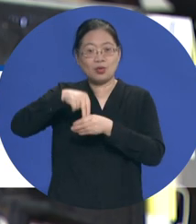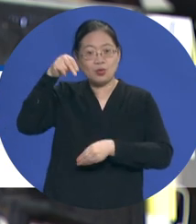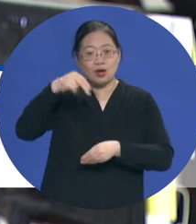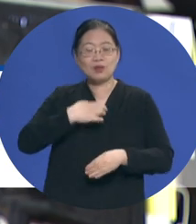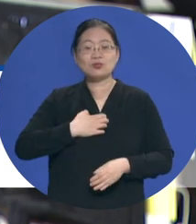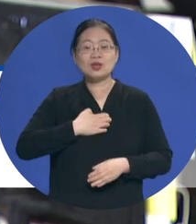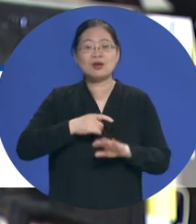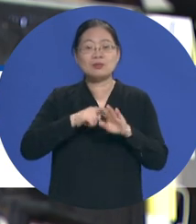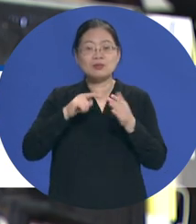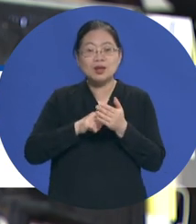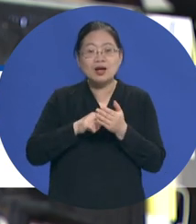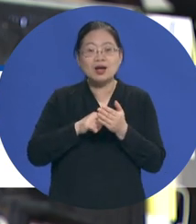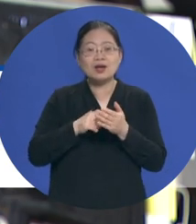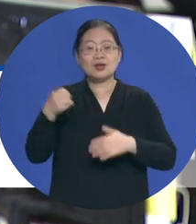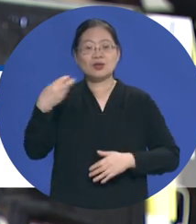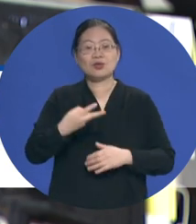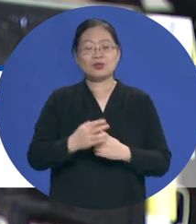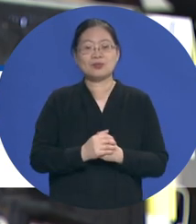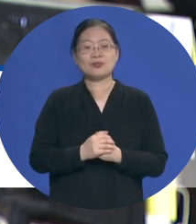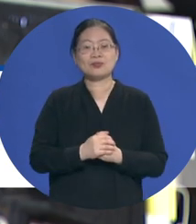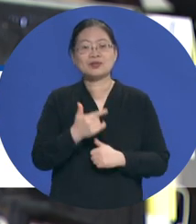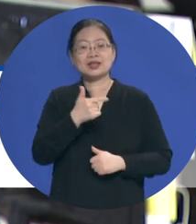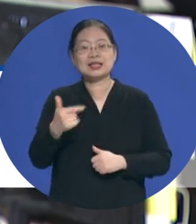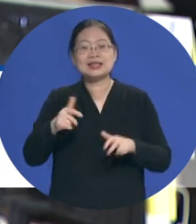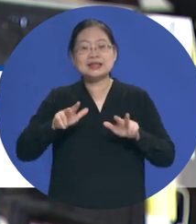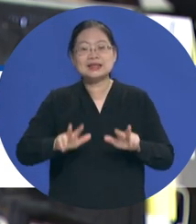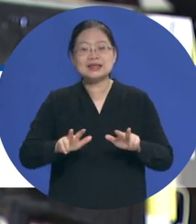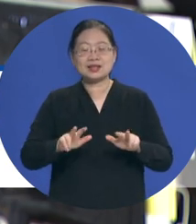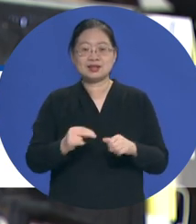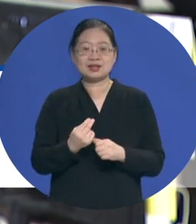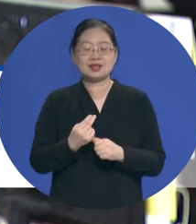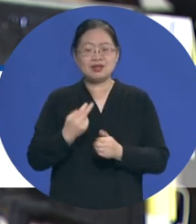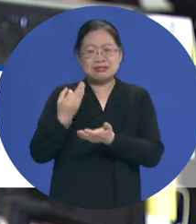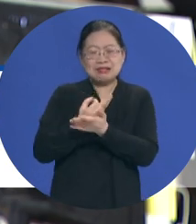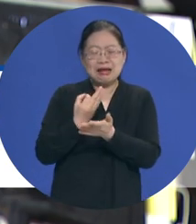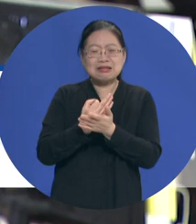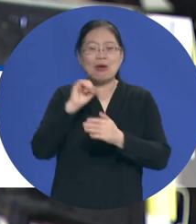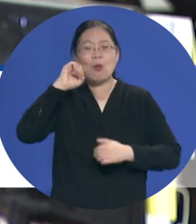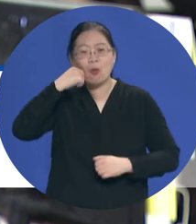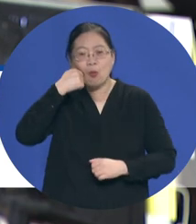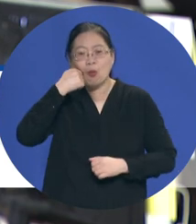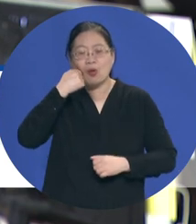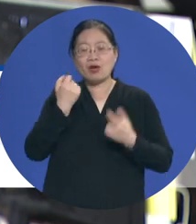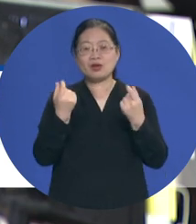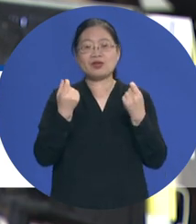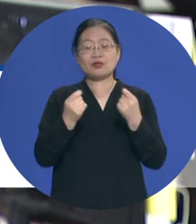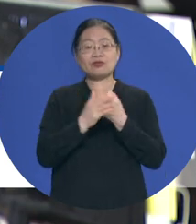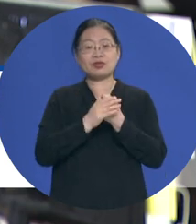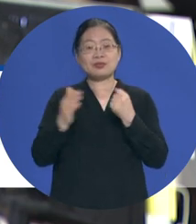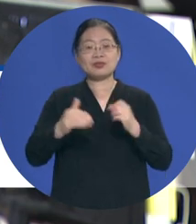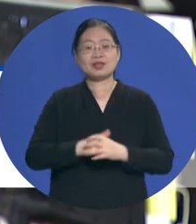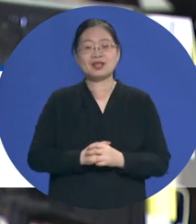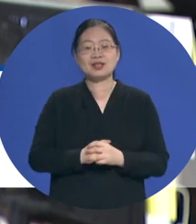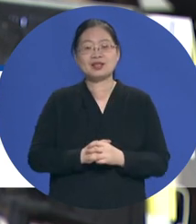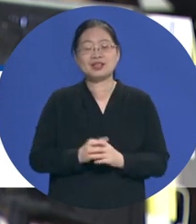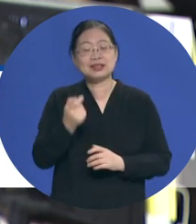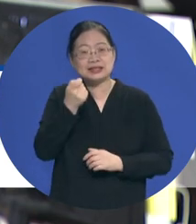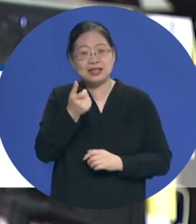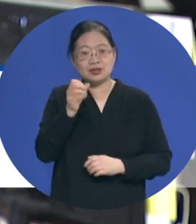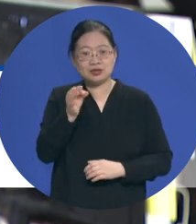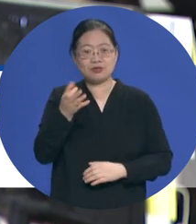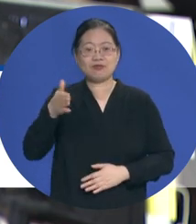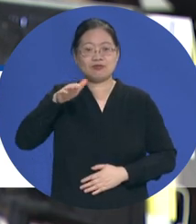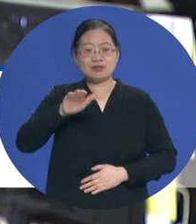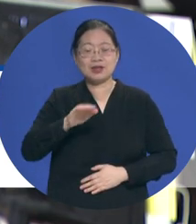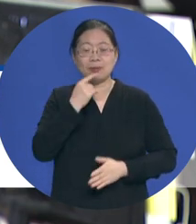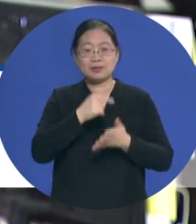있는 불안한 마음, 그리고 굉장히 지금 생계조차도 어려우신 상황이실 수 있어서 네, 작은